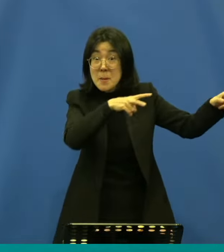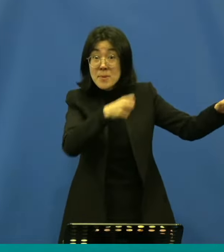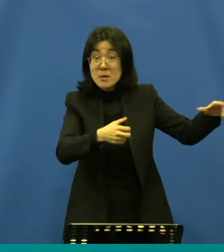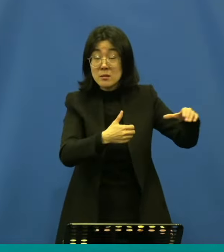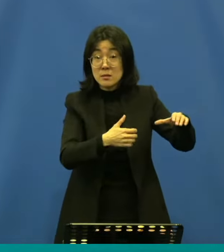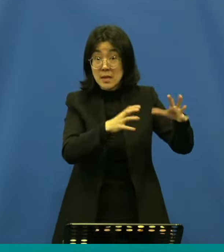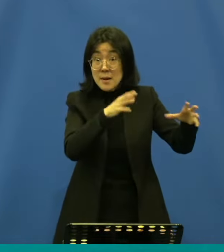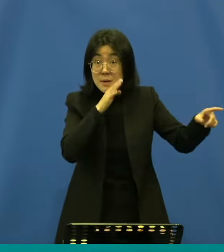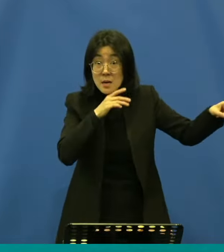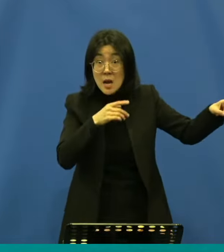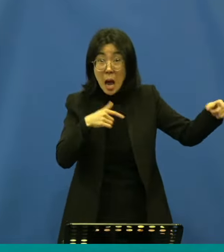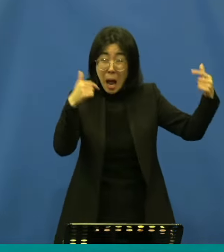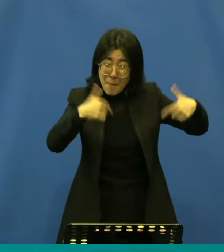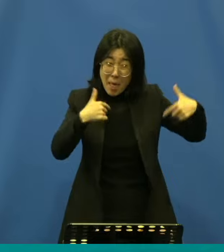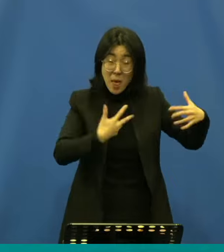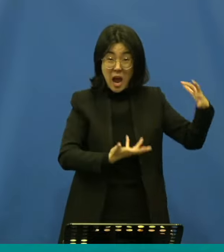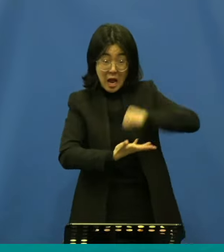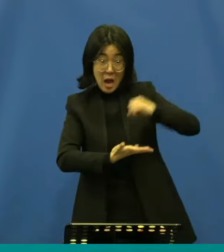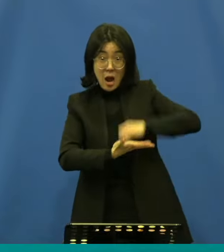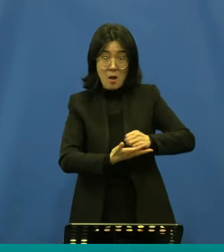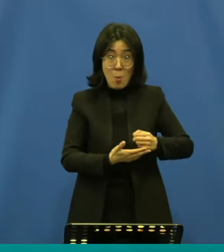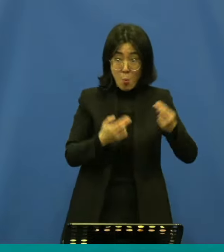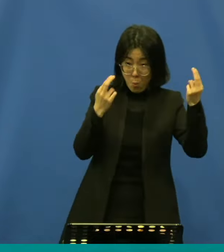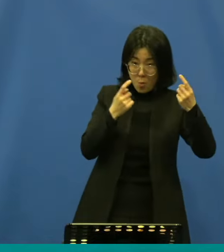그것이 하나님을 기쁘시게 하는 것이라고 믿었습니다.